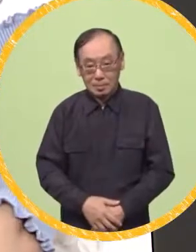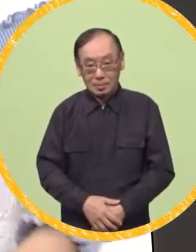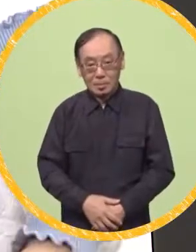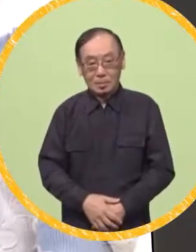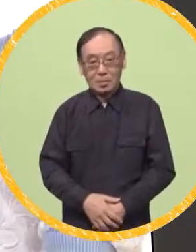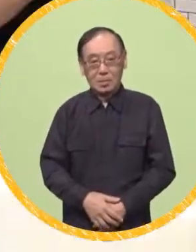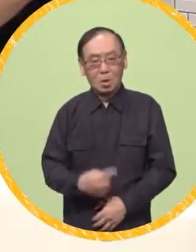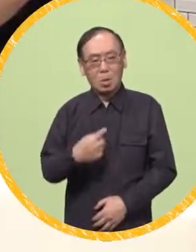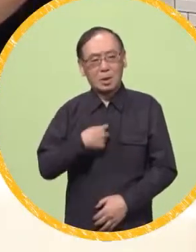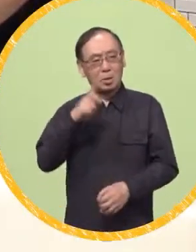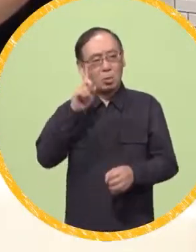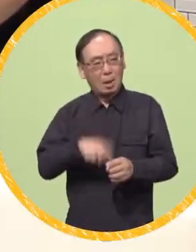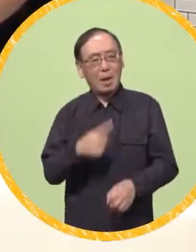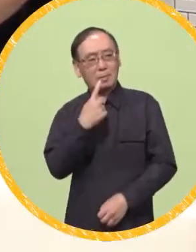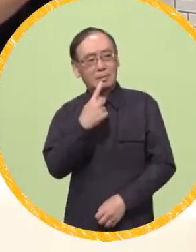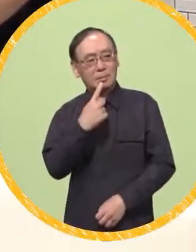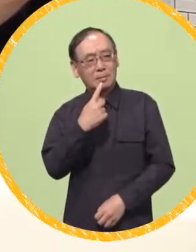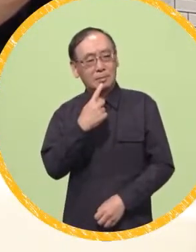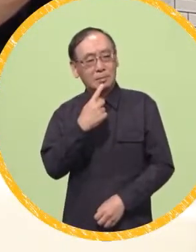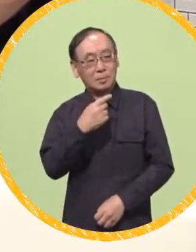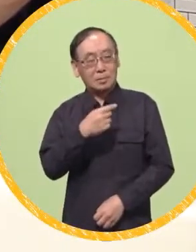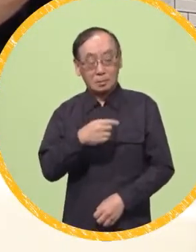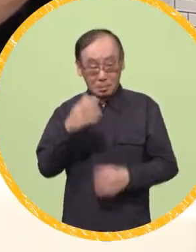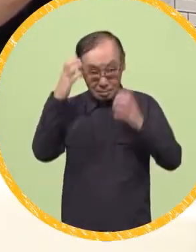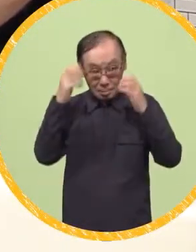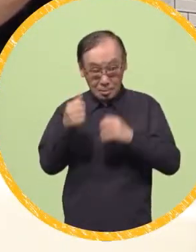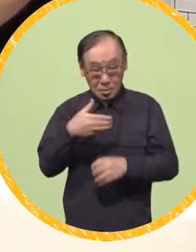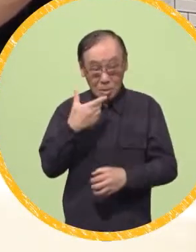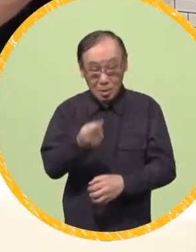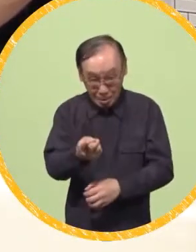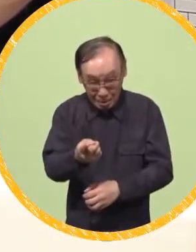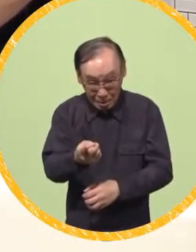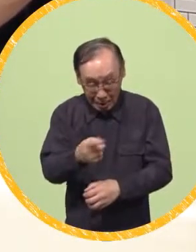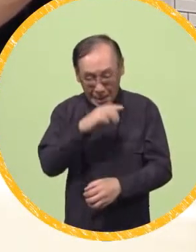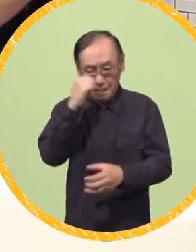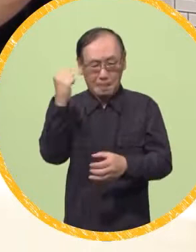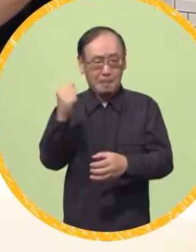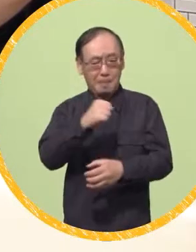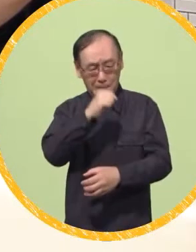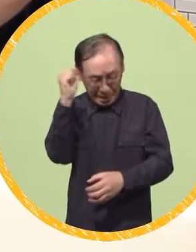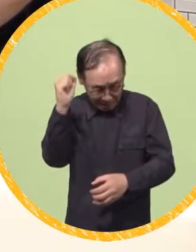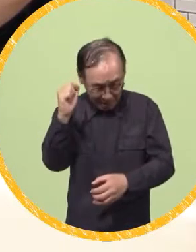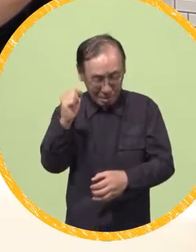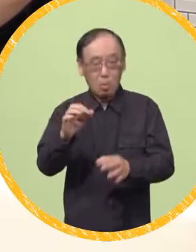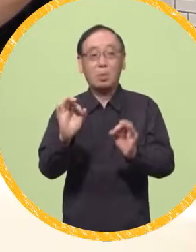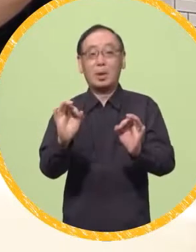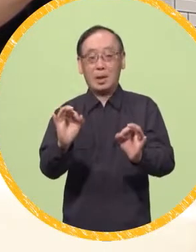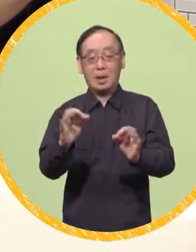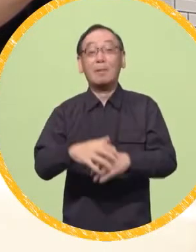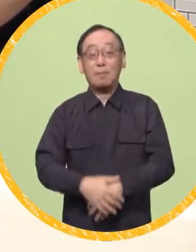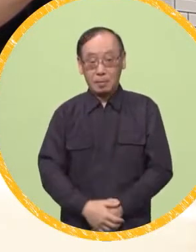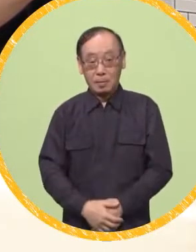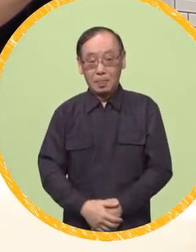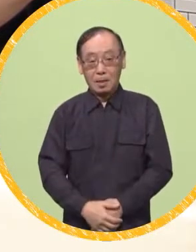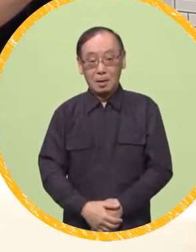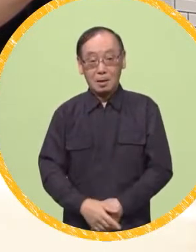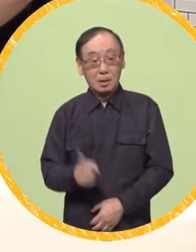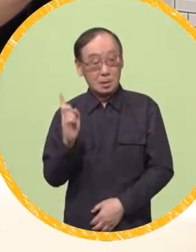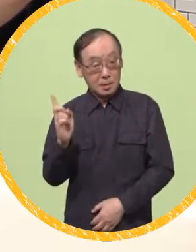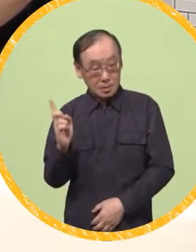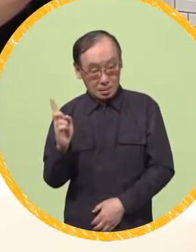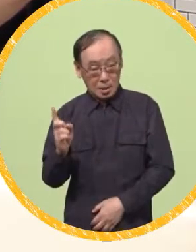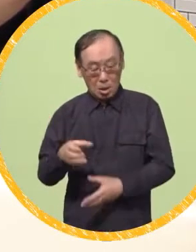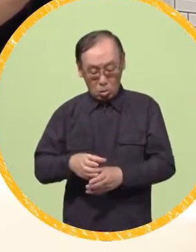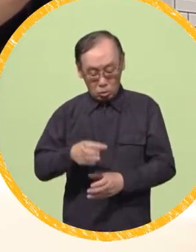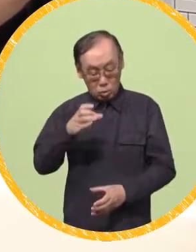ね足のためのドリンクでも飲んでみたいですよねもちろんさっ正解したら飲めますのでではそれでは the sunrise シャック japan